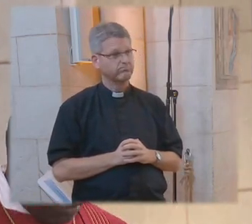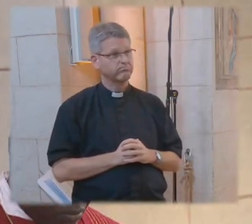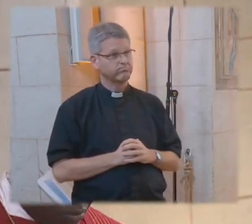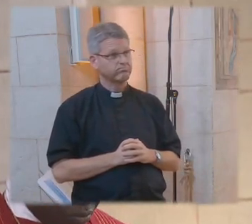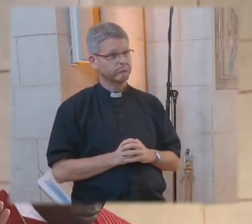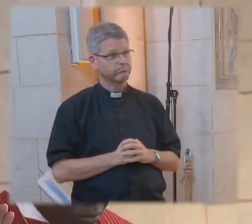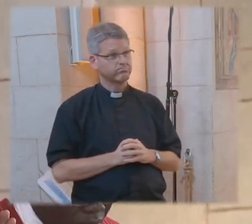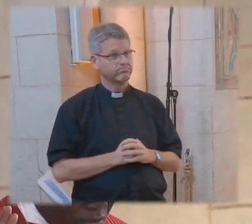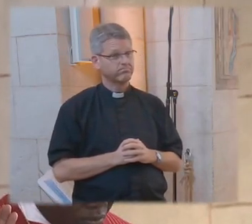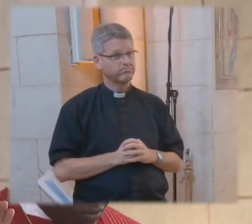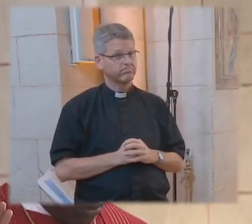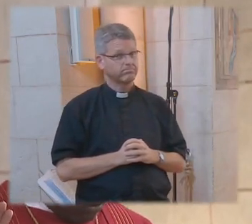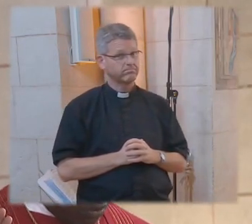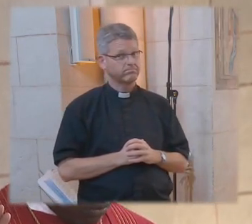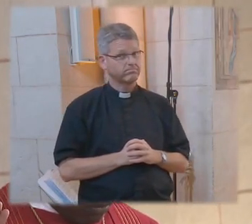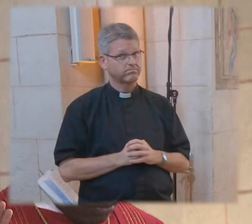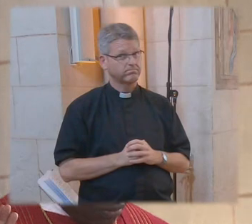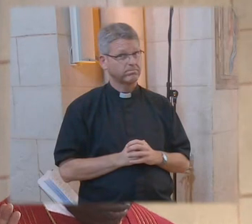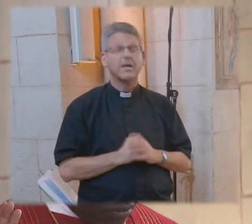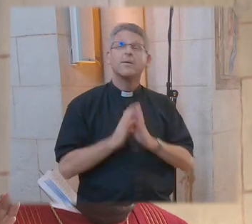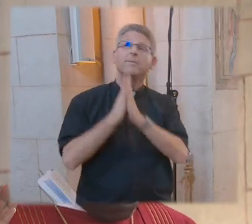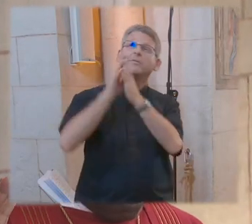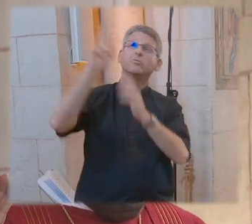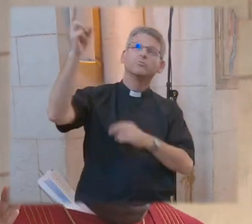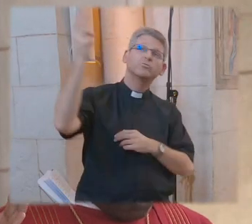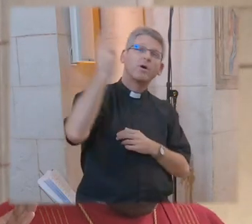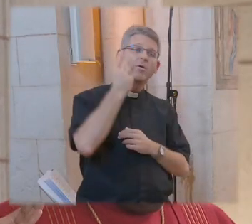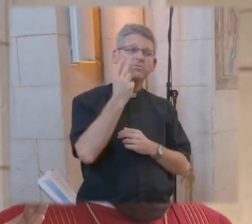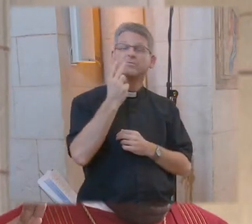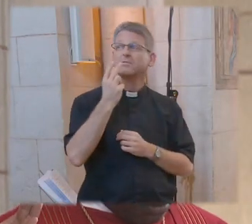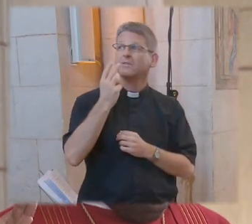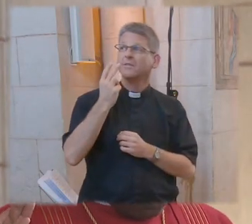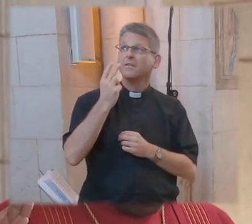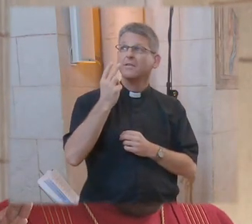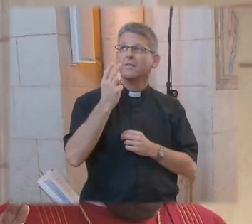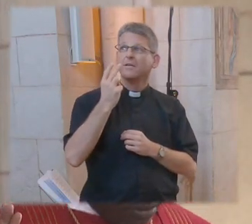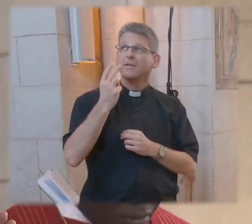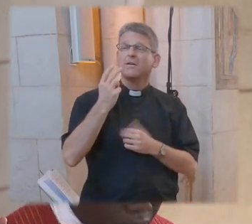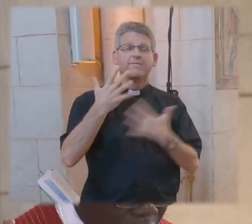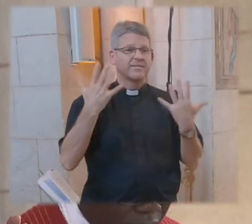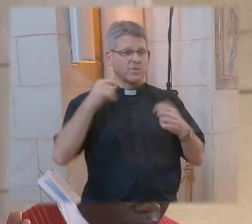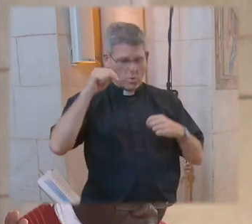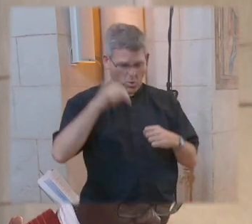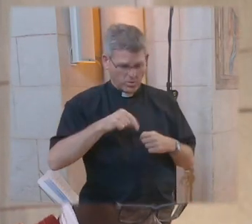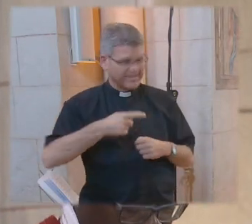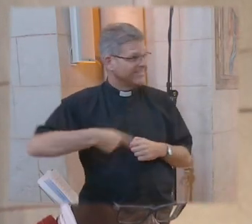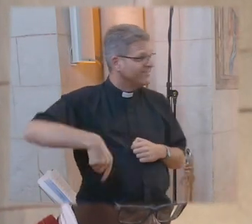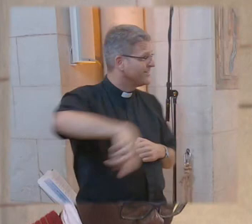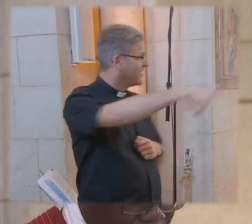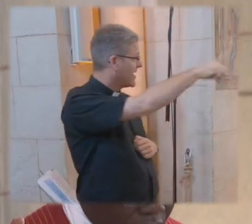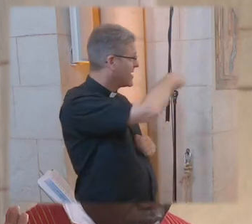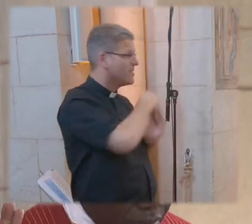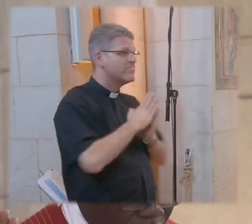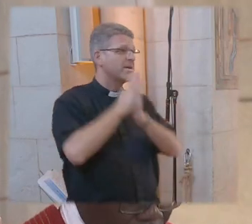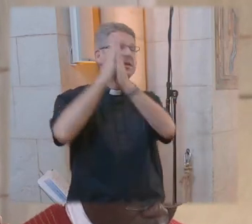Erhöre, gütiger Vater, die Gemeinschaft, Gebete der hier versammelten